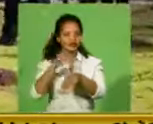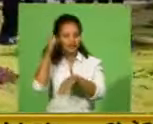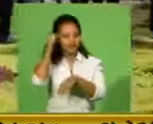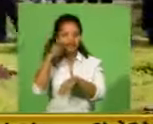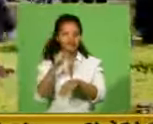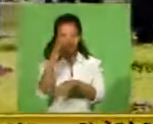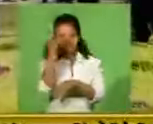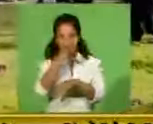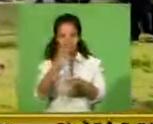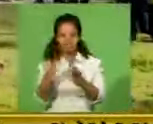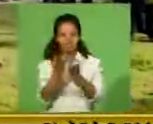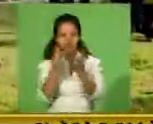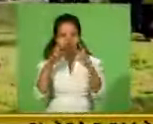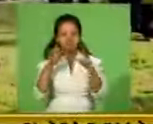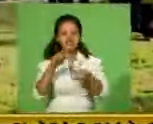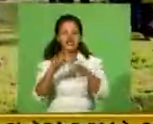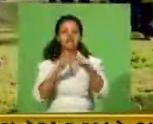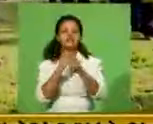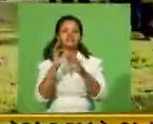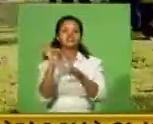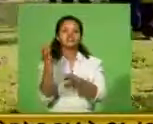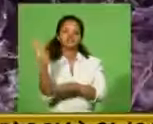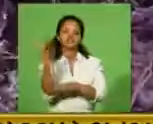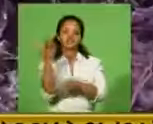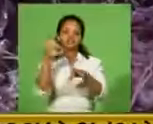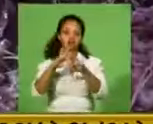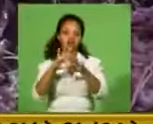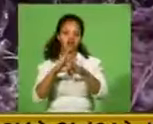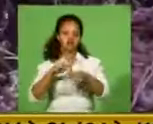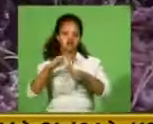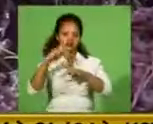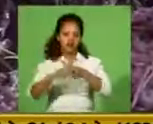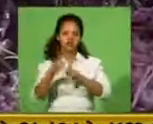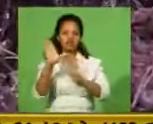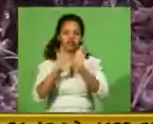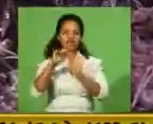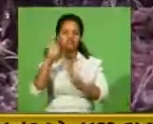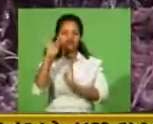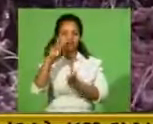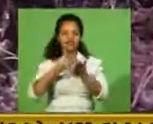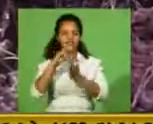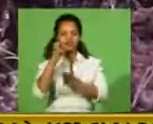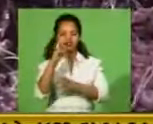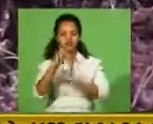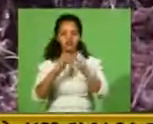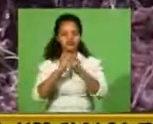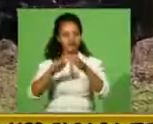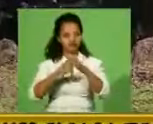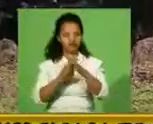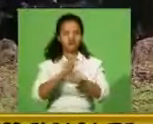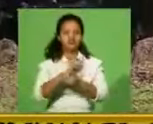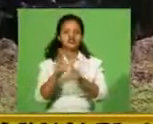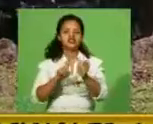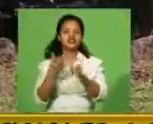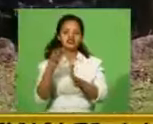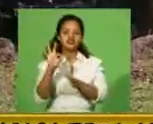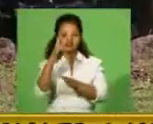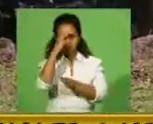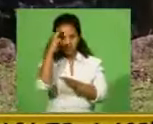መልእክት እንዳመለከቱት የዚህ ዓመት የችግኝ ተከላ መርሃ ግብር ግንቦት 28 ቀን 2012 ዓ.ም ተመረጥ ይጀምራል። ከኮቪድ-19 ወረርሽኝ